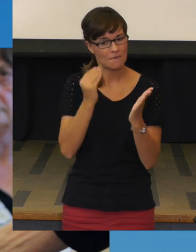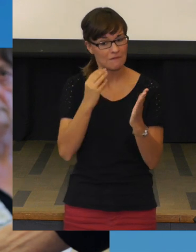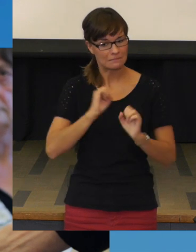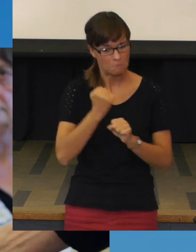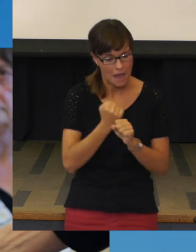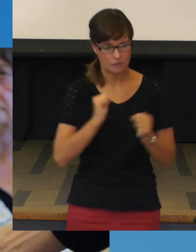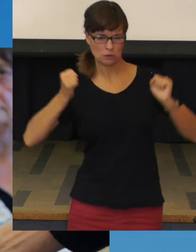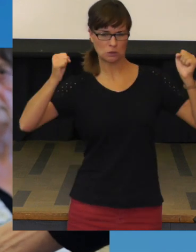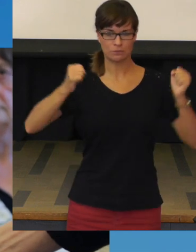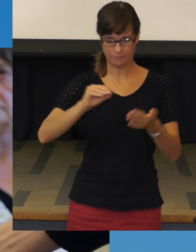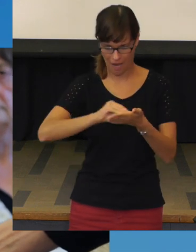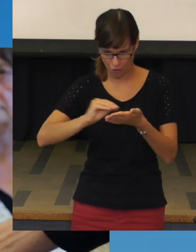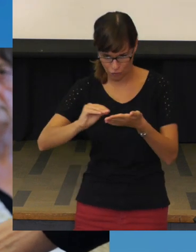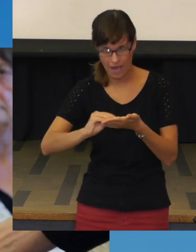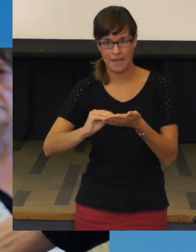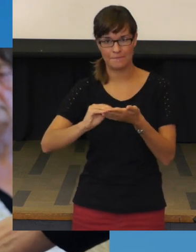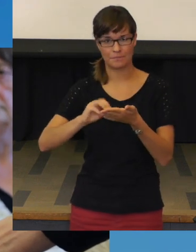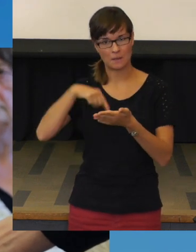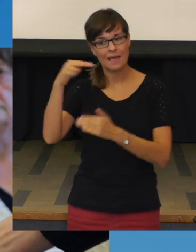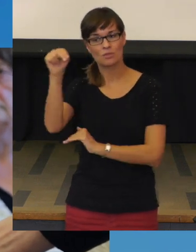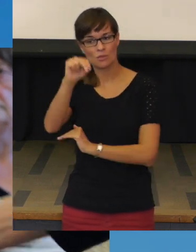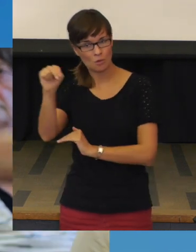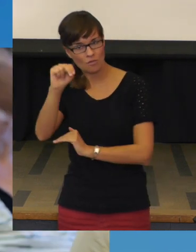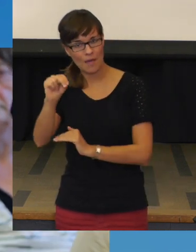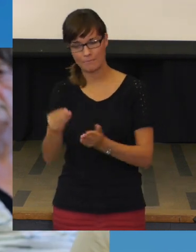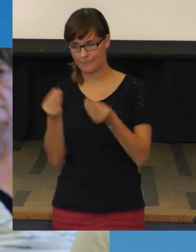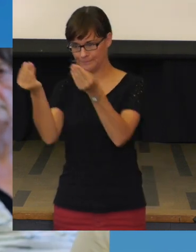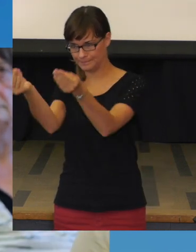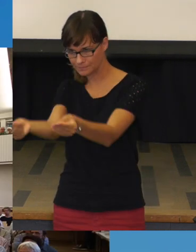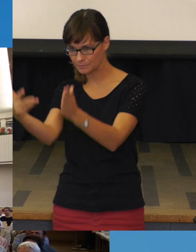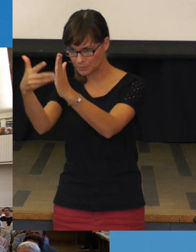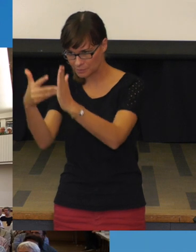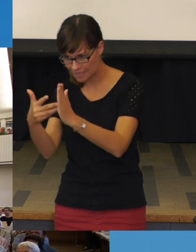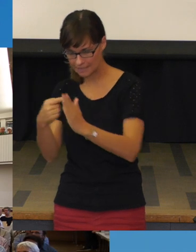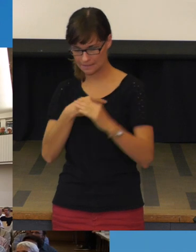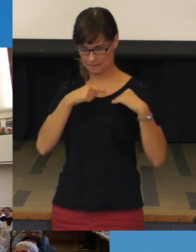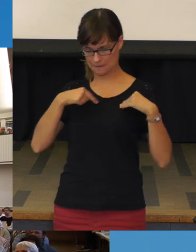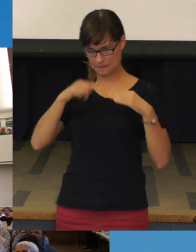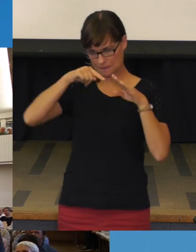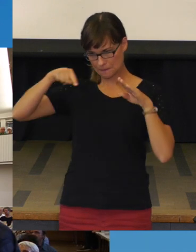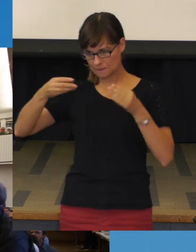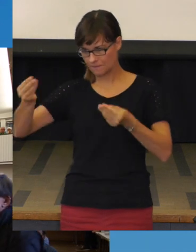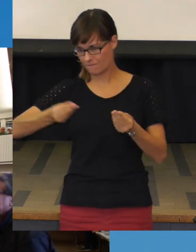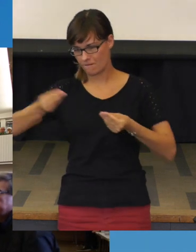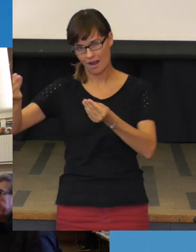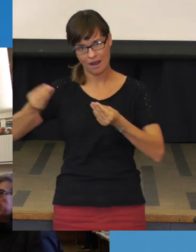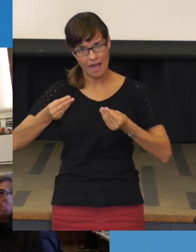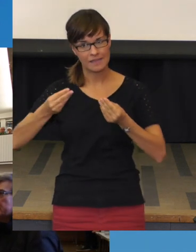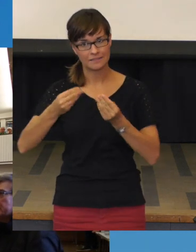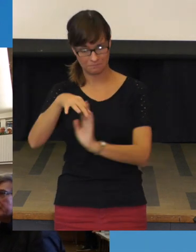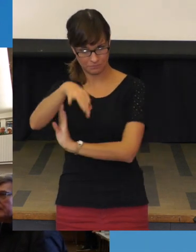im November jetzt getestet, ob dabei etwas rauskommt. Also das Tagebuch ist dann quasi die Kontrolle